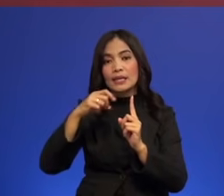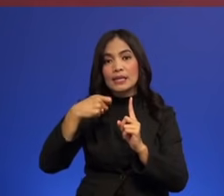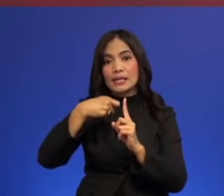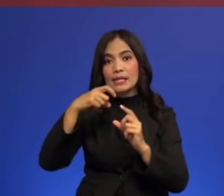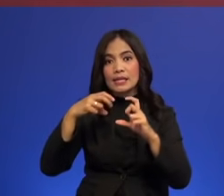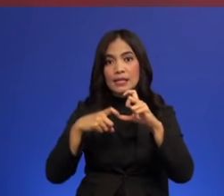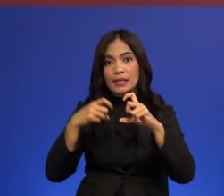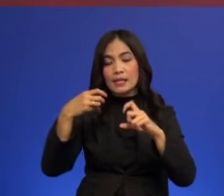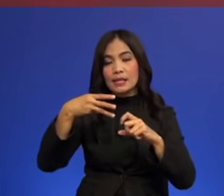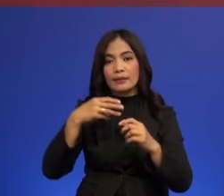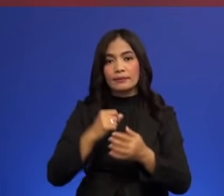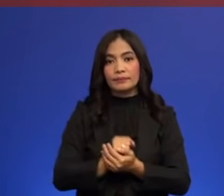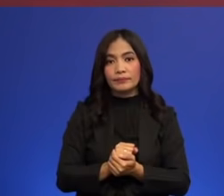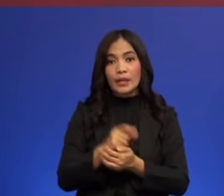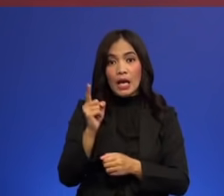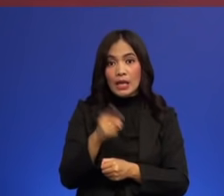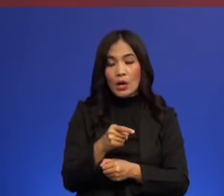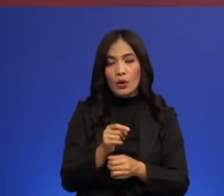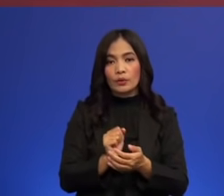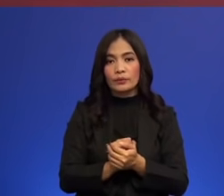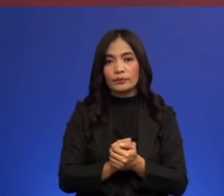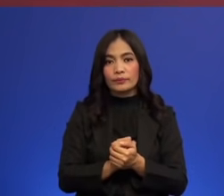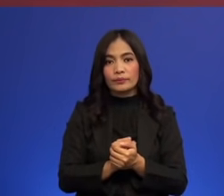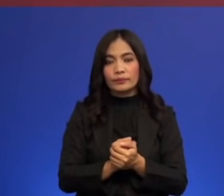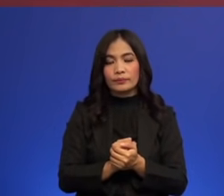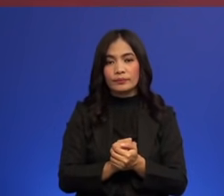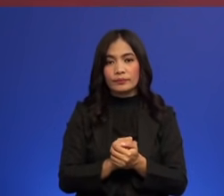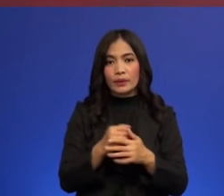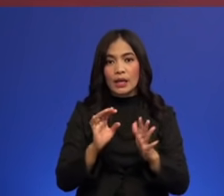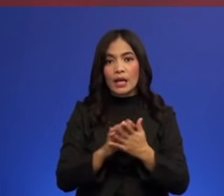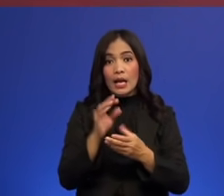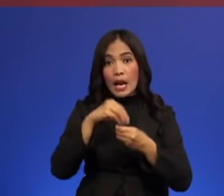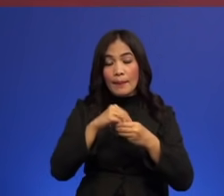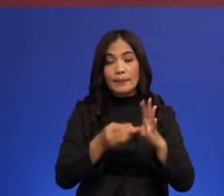of this world, atau the worries of this life.